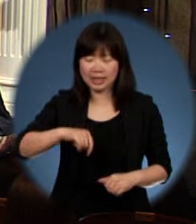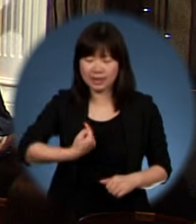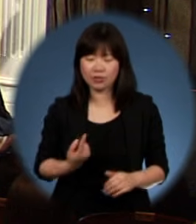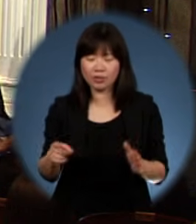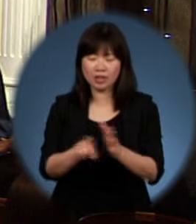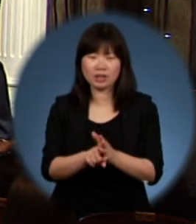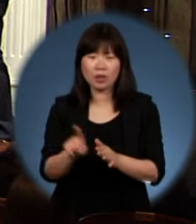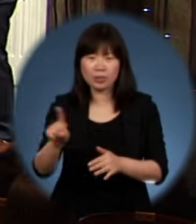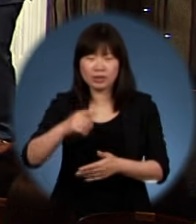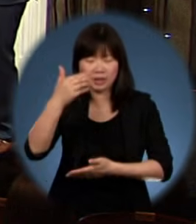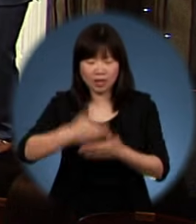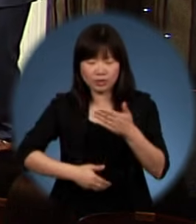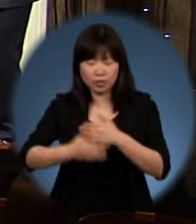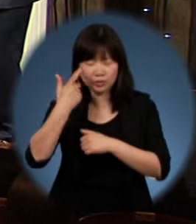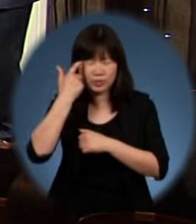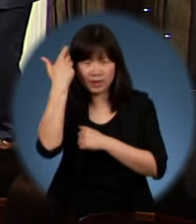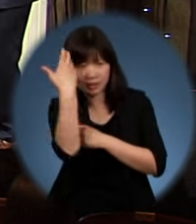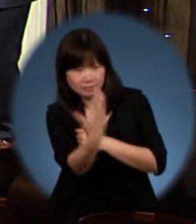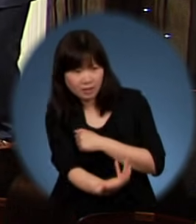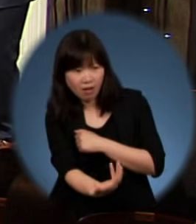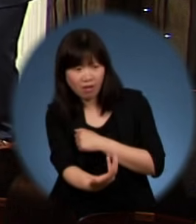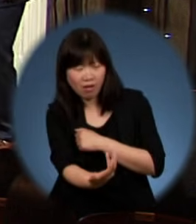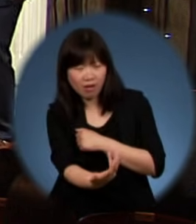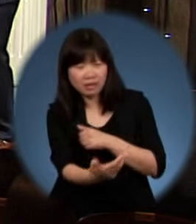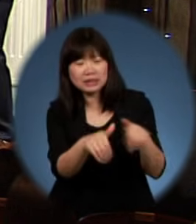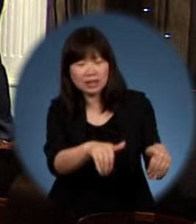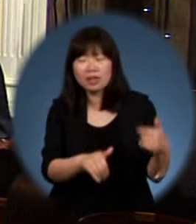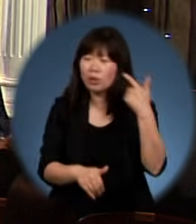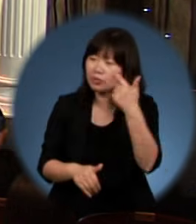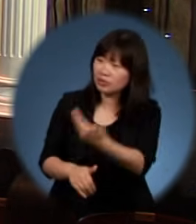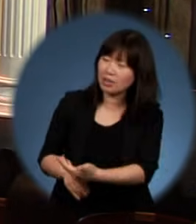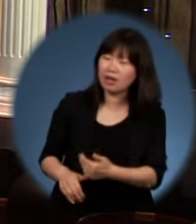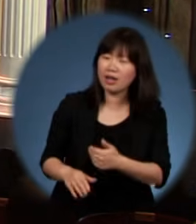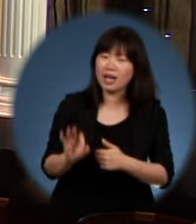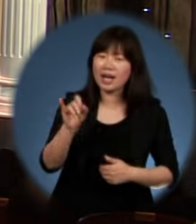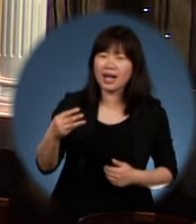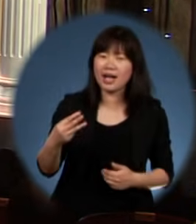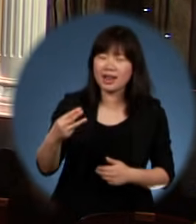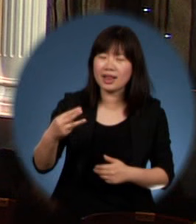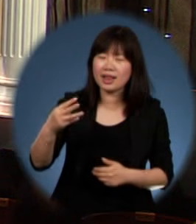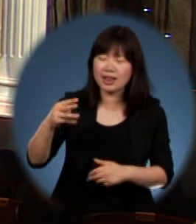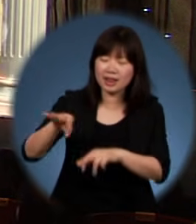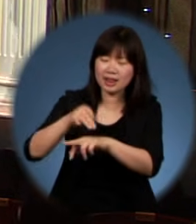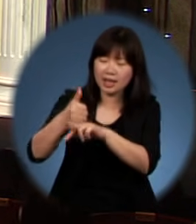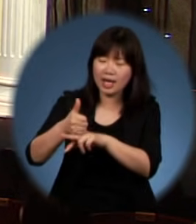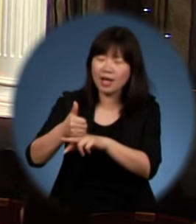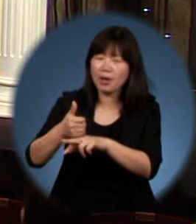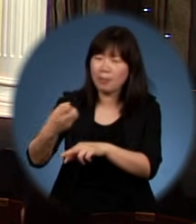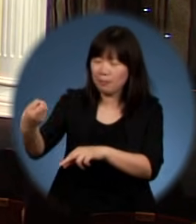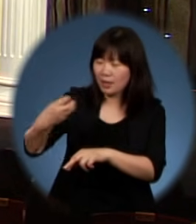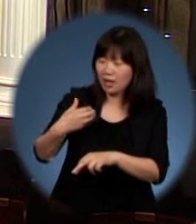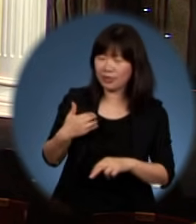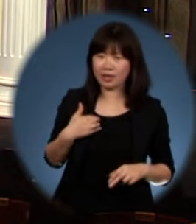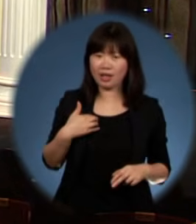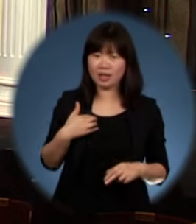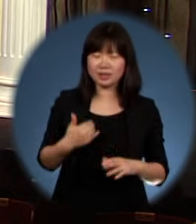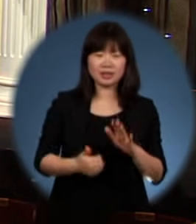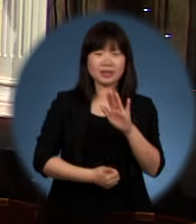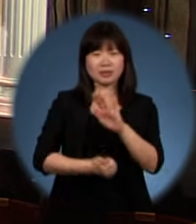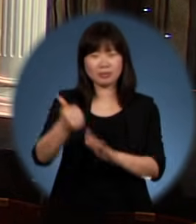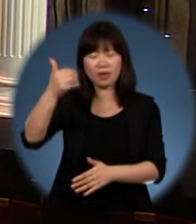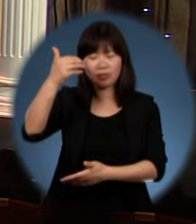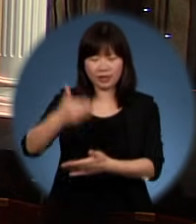위해서 무엇을 남겨 2시 겠습니까 이렇게 물었습니다 그때 알렉산드로스는 이렇게 대답했습니다 나는 희망을